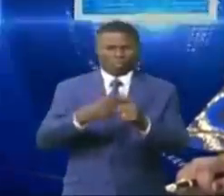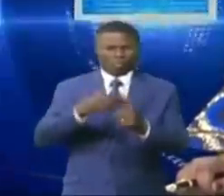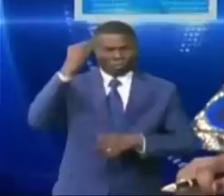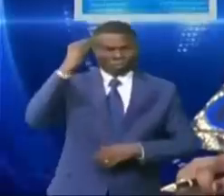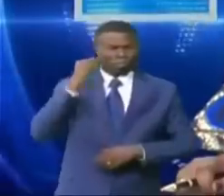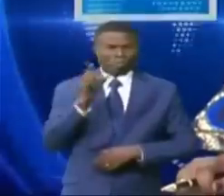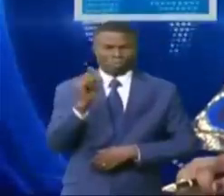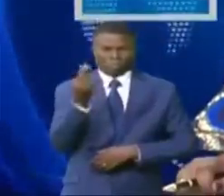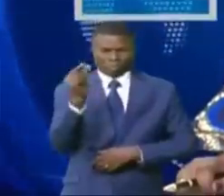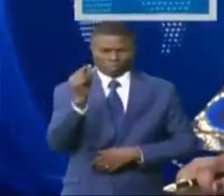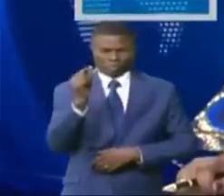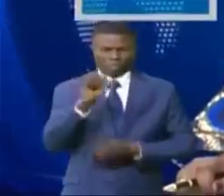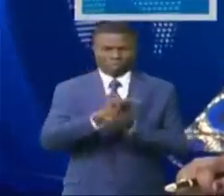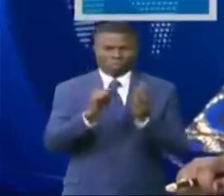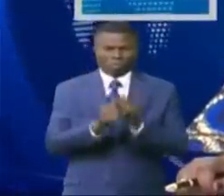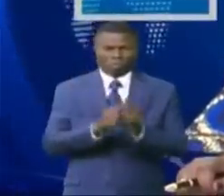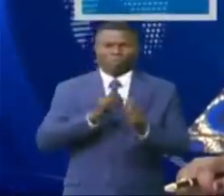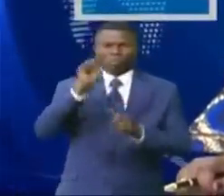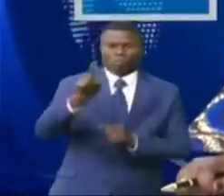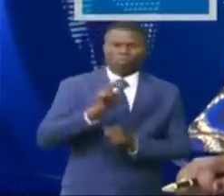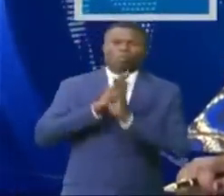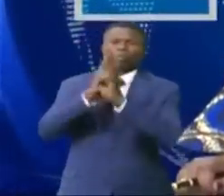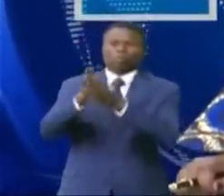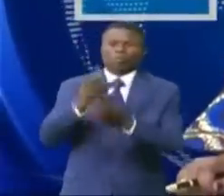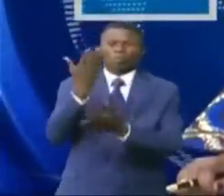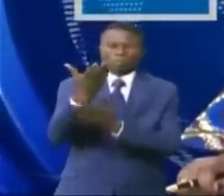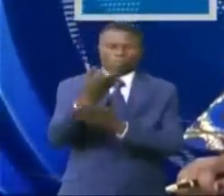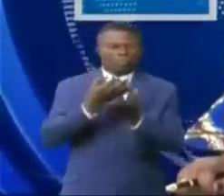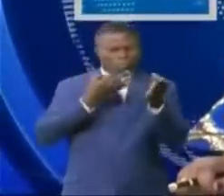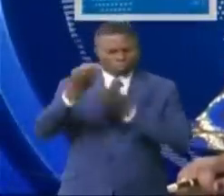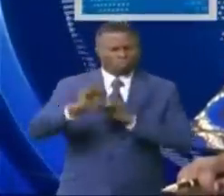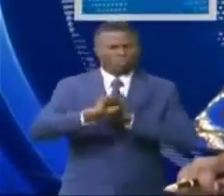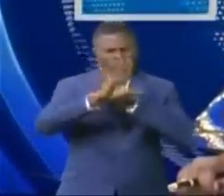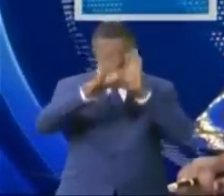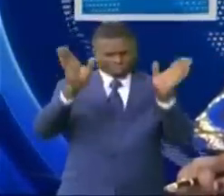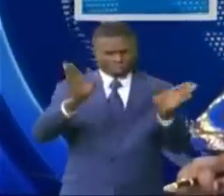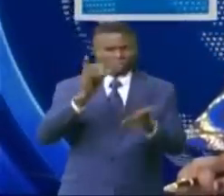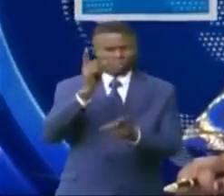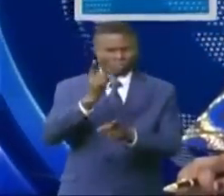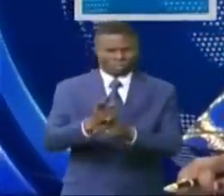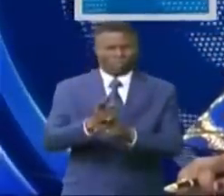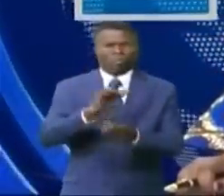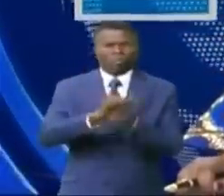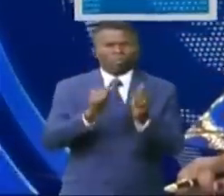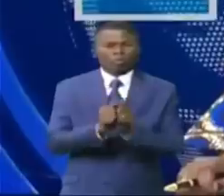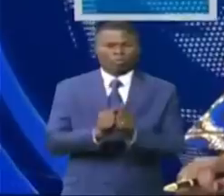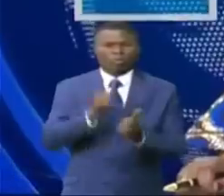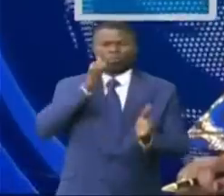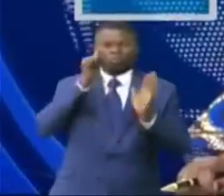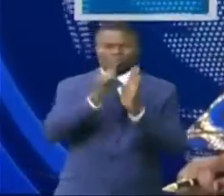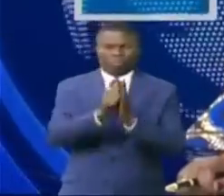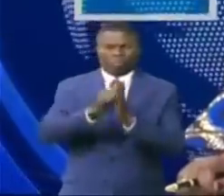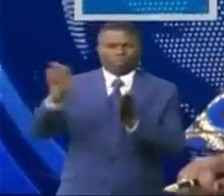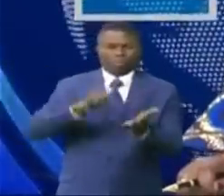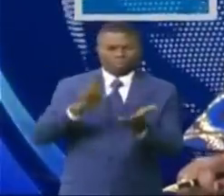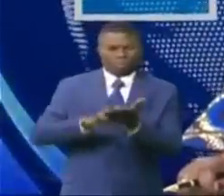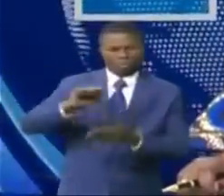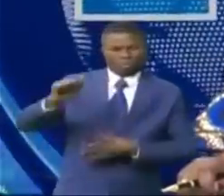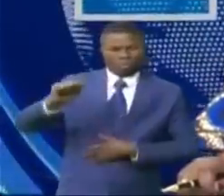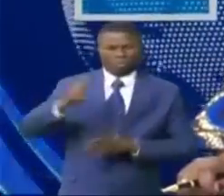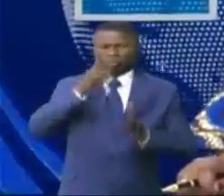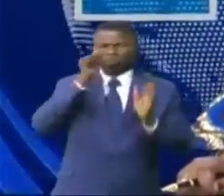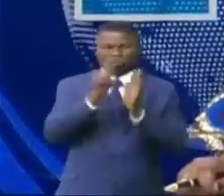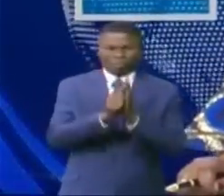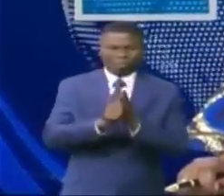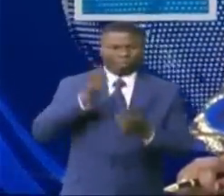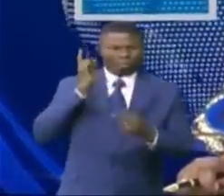des Mines à travers une question orale. Elle est appelée à donner des explications claires sur l'arrêté dont elle est signataire. Un arrêté qui met